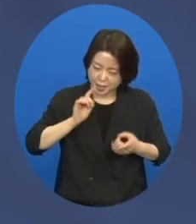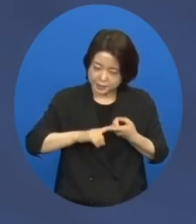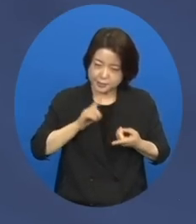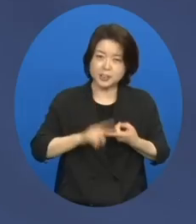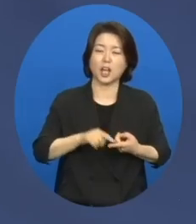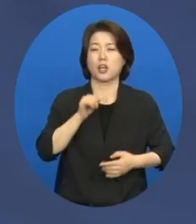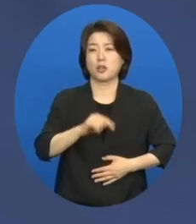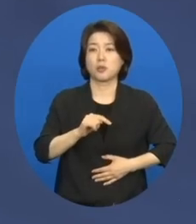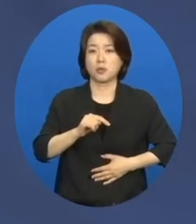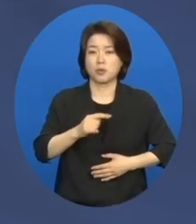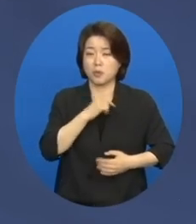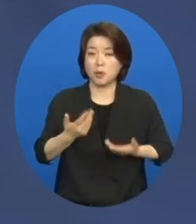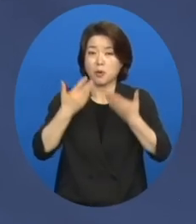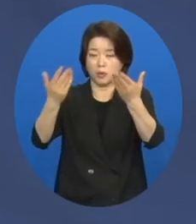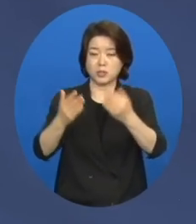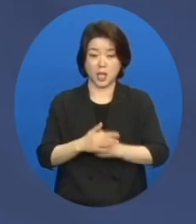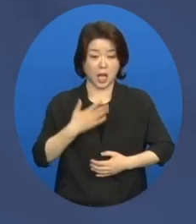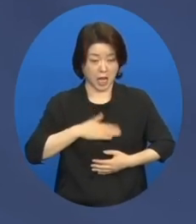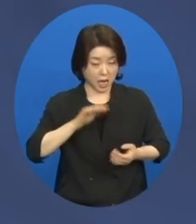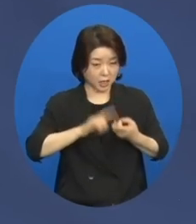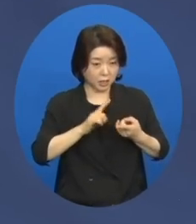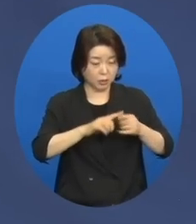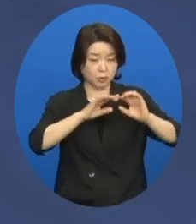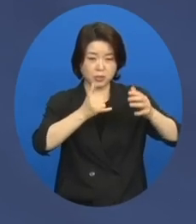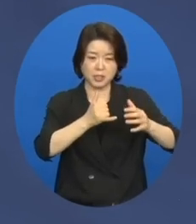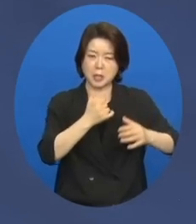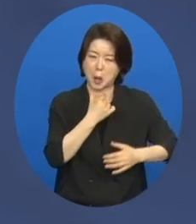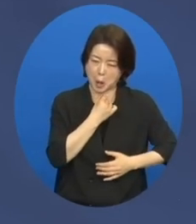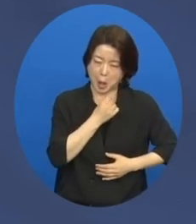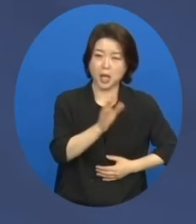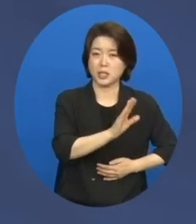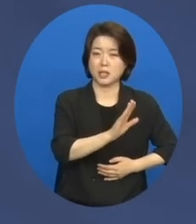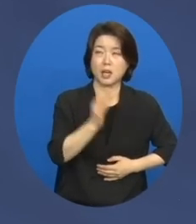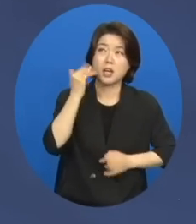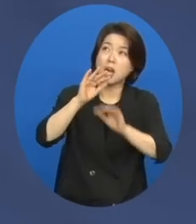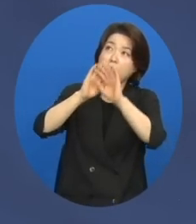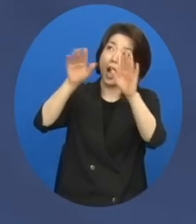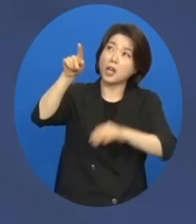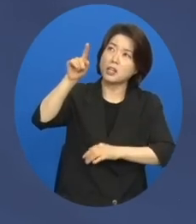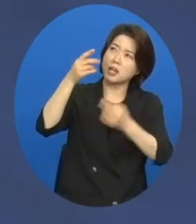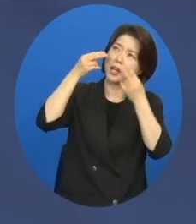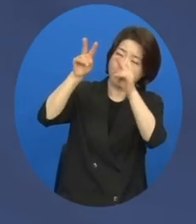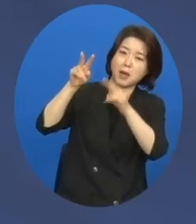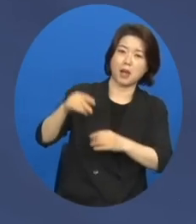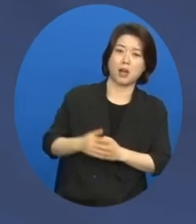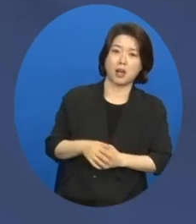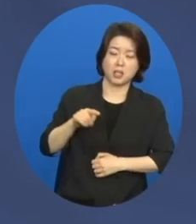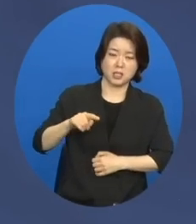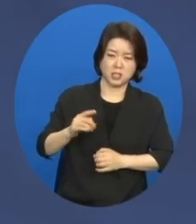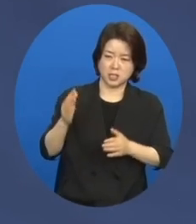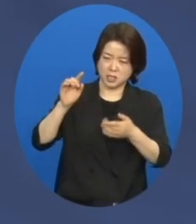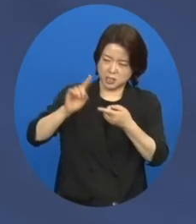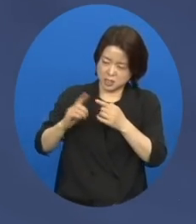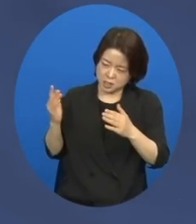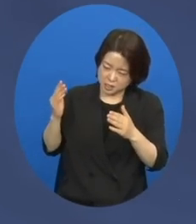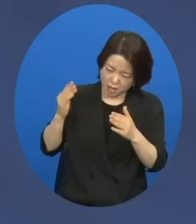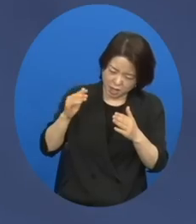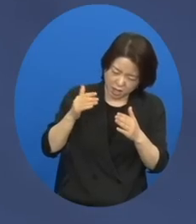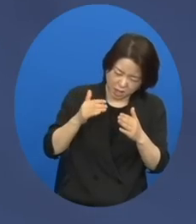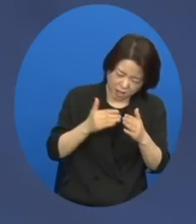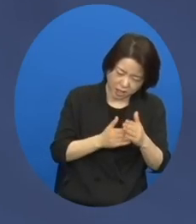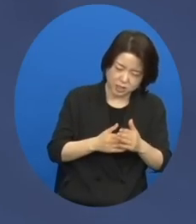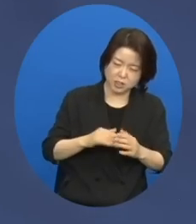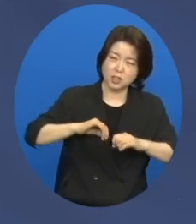한 세상에 소망 두지 않는 그저 하늘나라 그걸 가지고 이만큼 충성하고 이 정도 믿음으로